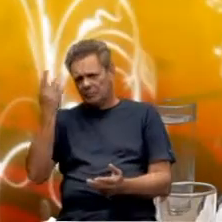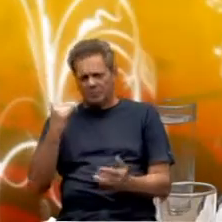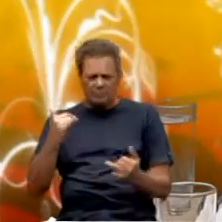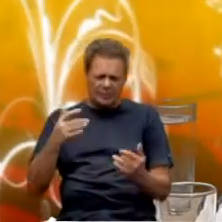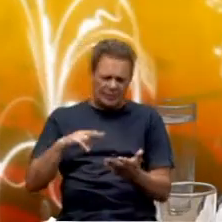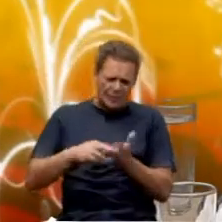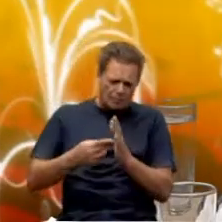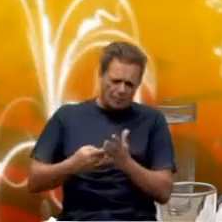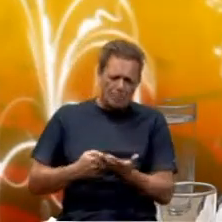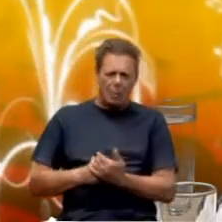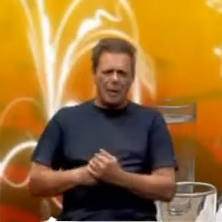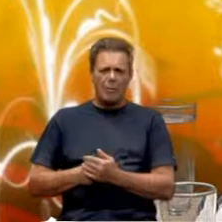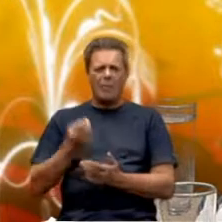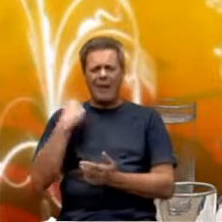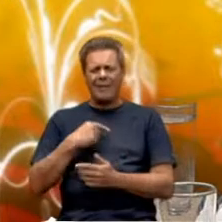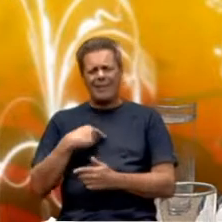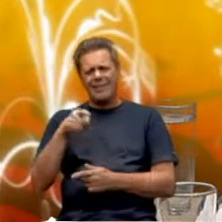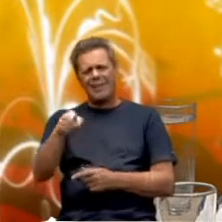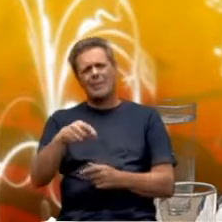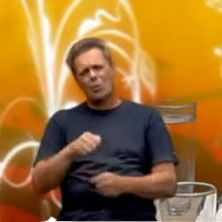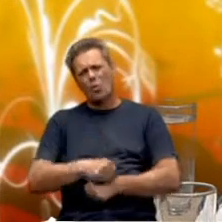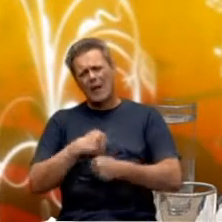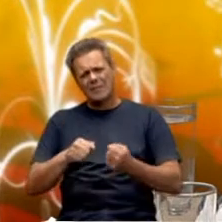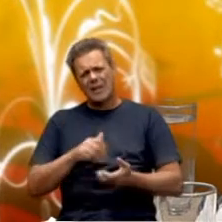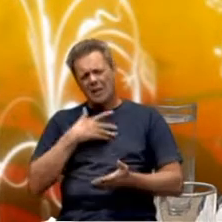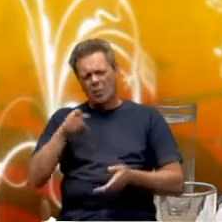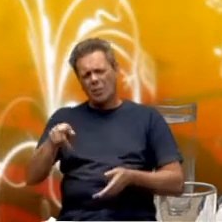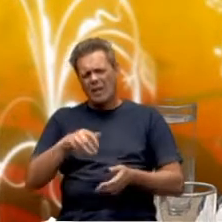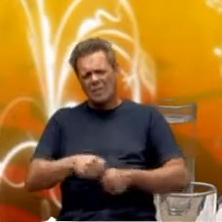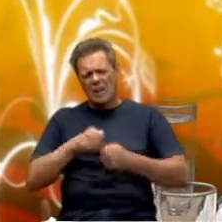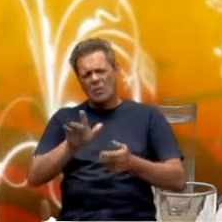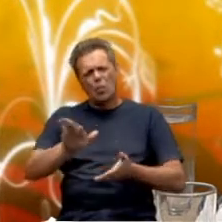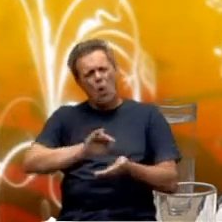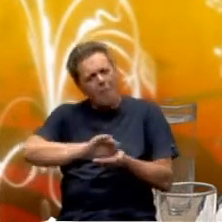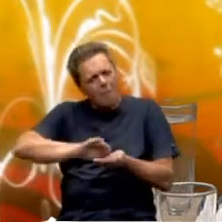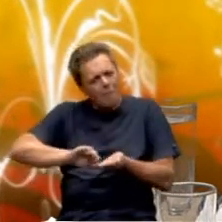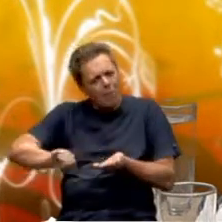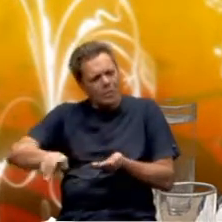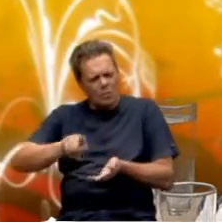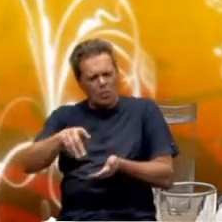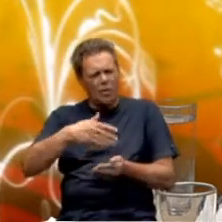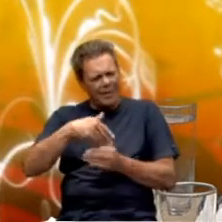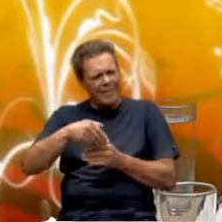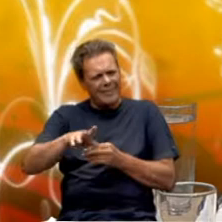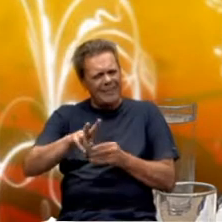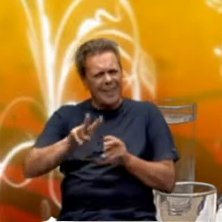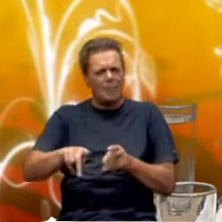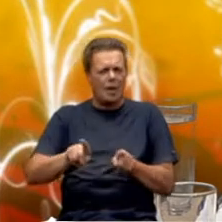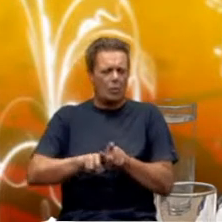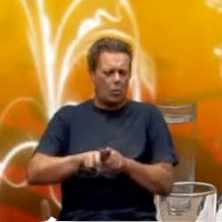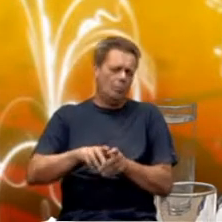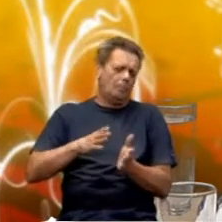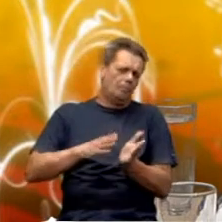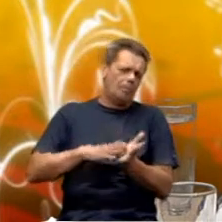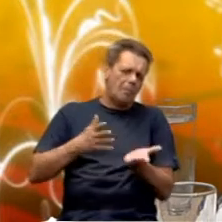godine. Međutim, ja sam joj razvila u njoj posebnost. Ona i dalje je imala tu manu,